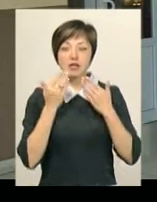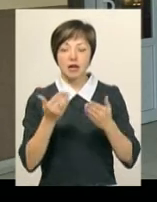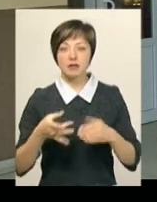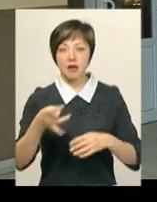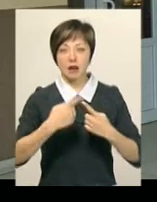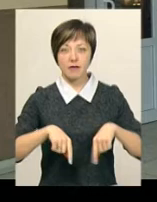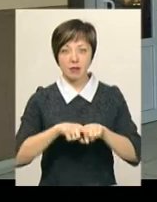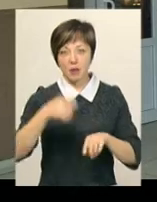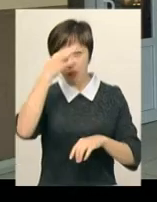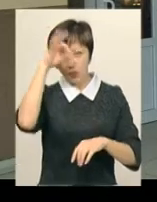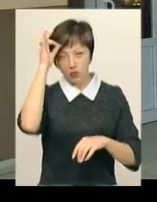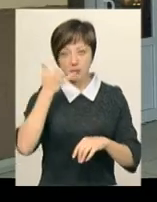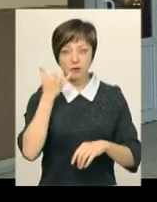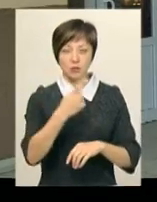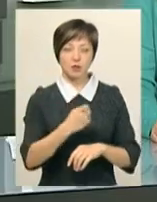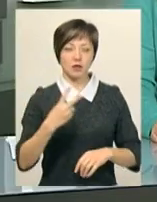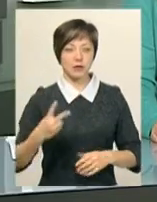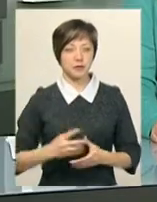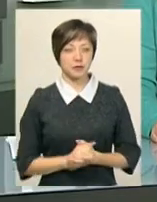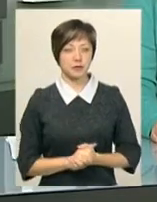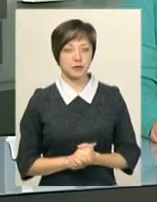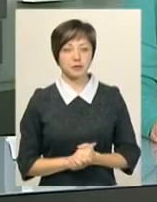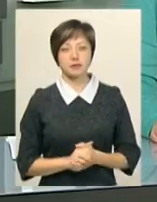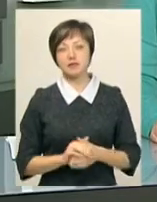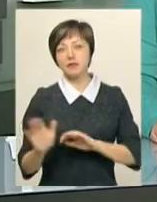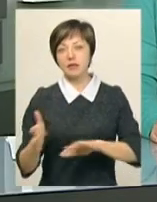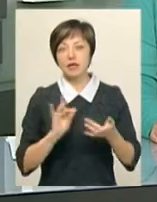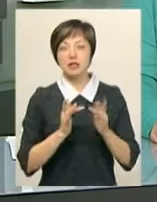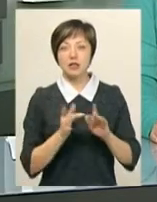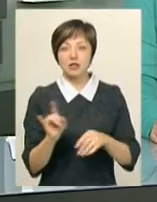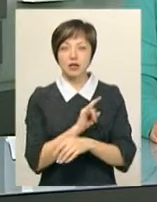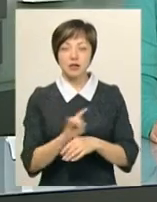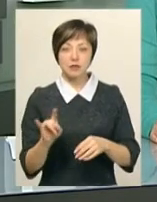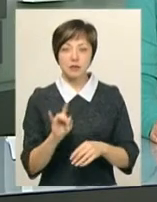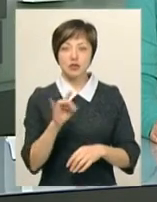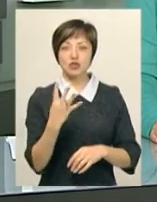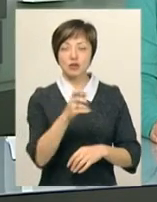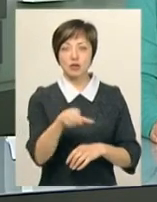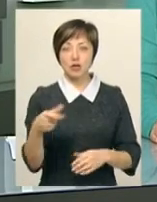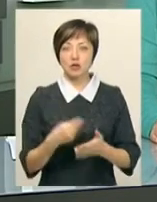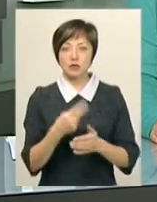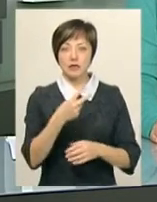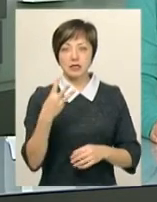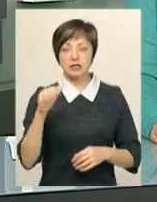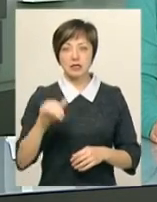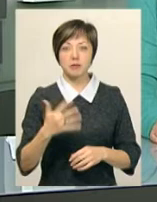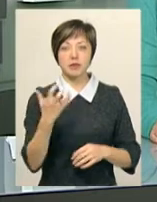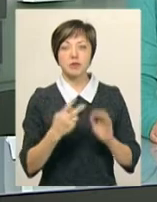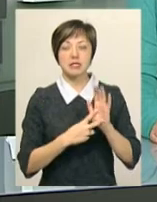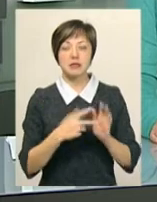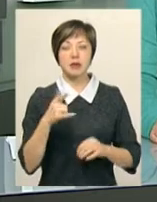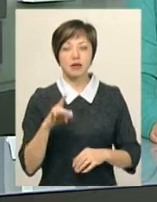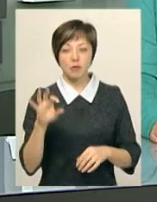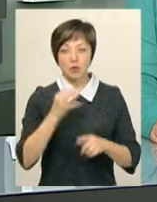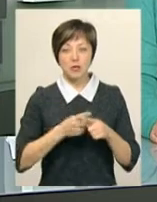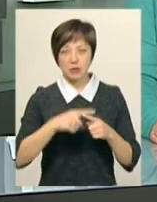зателефонувати на лінію 102. Інтернет-шахраї ушукали чотирьох осіб на суму 23 тисячі 507 гривень.